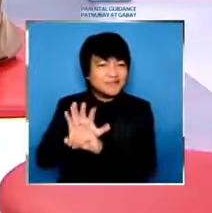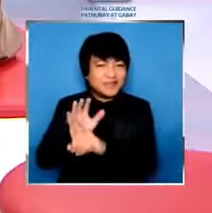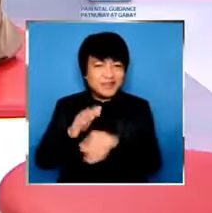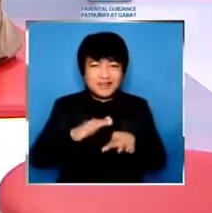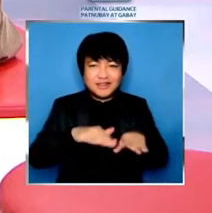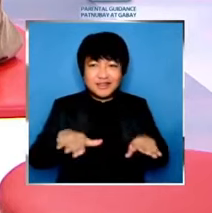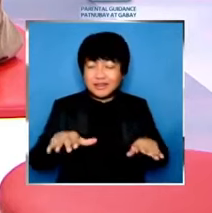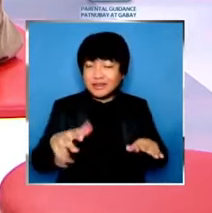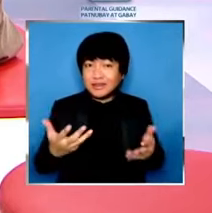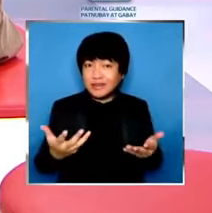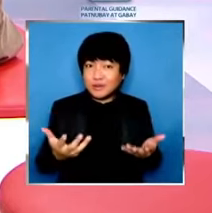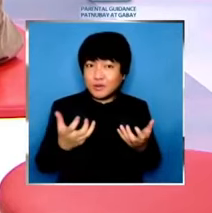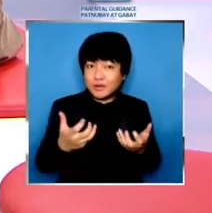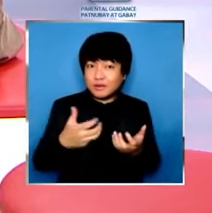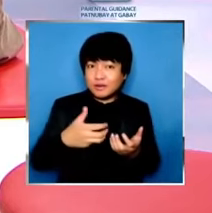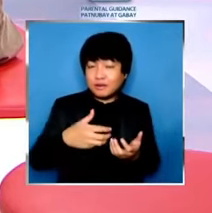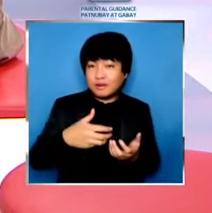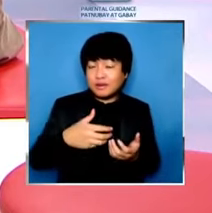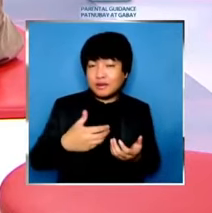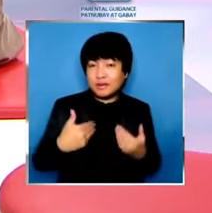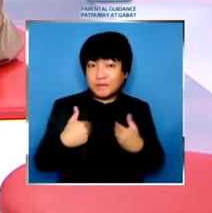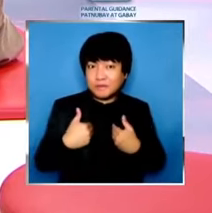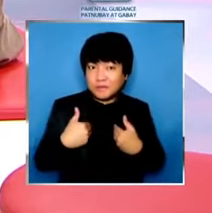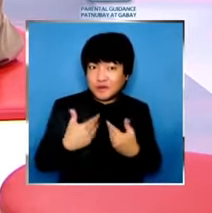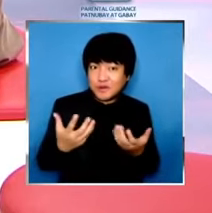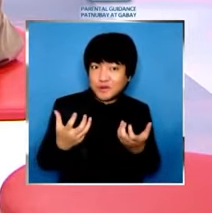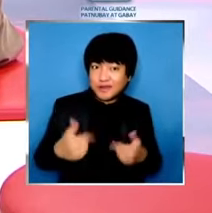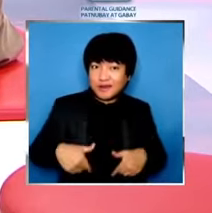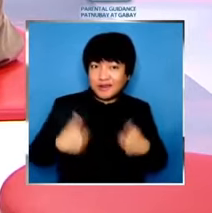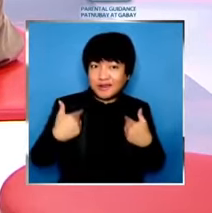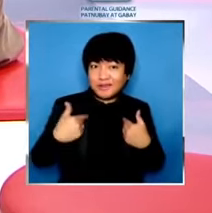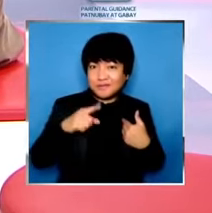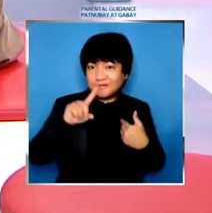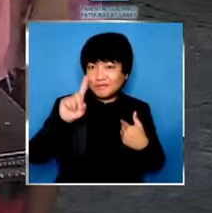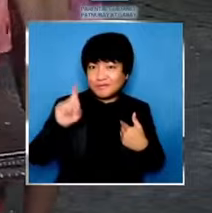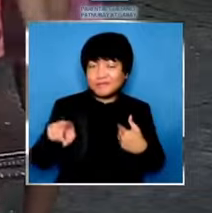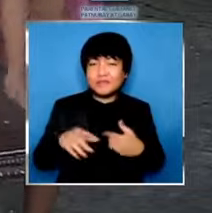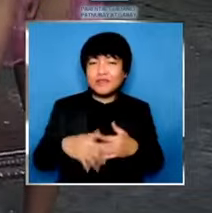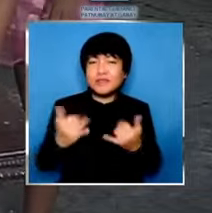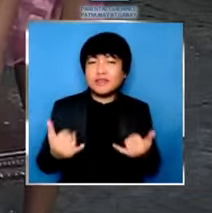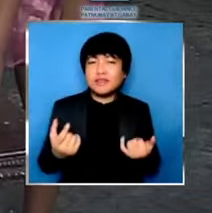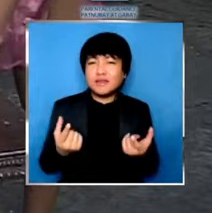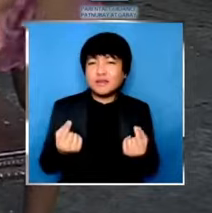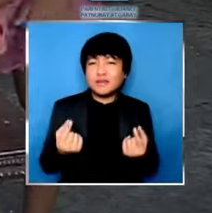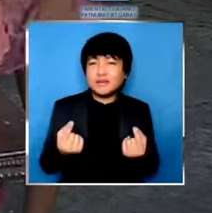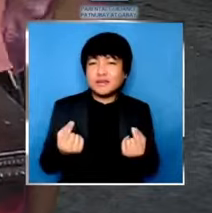bang mabuhay ang mga hype sa mundo? Oo! Anong gagawin natin?